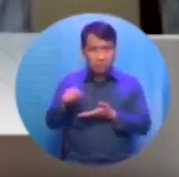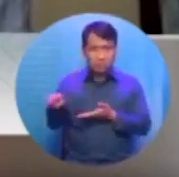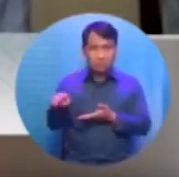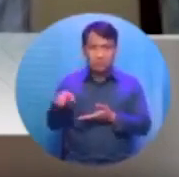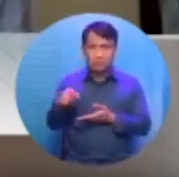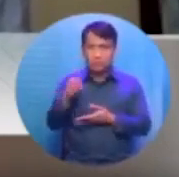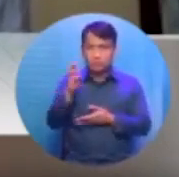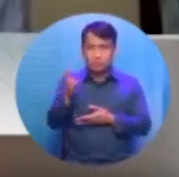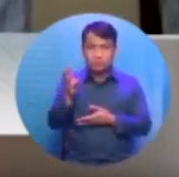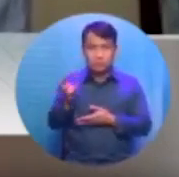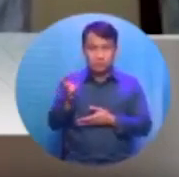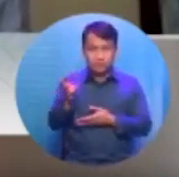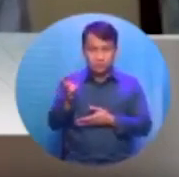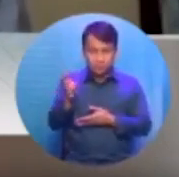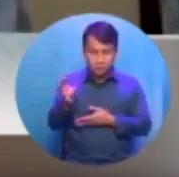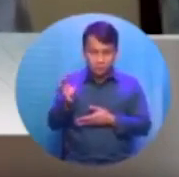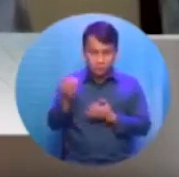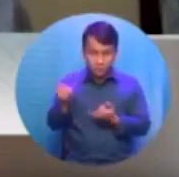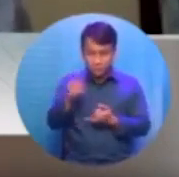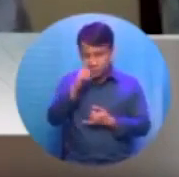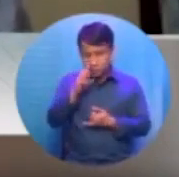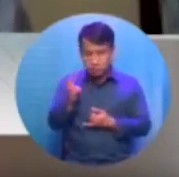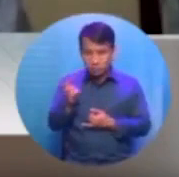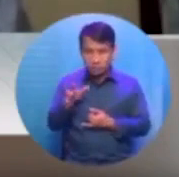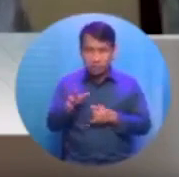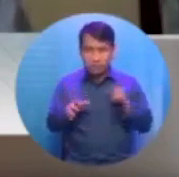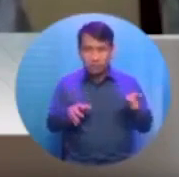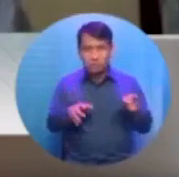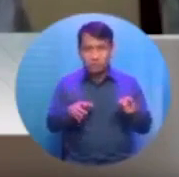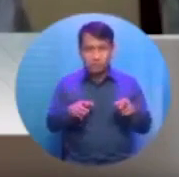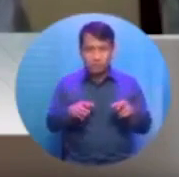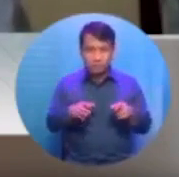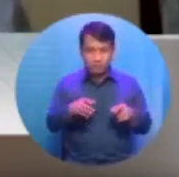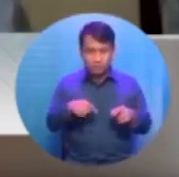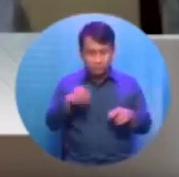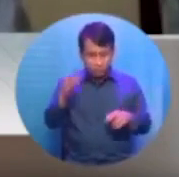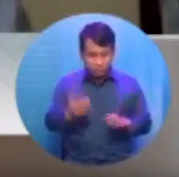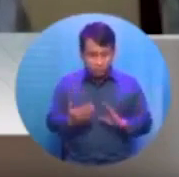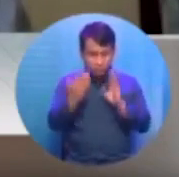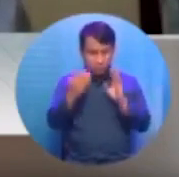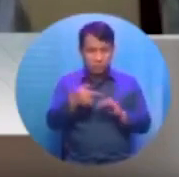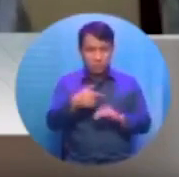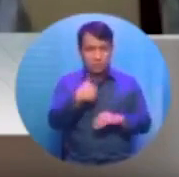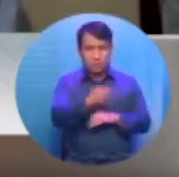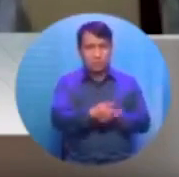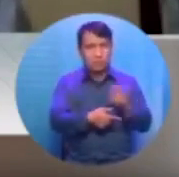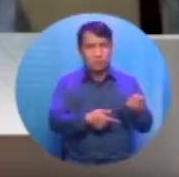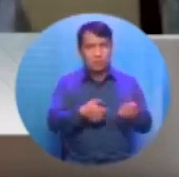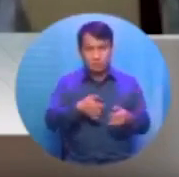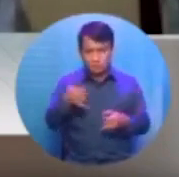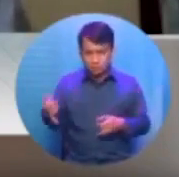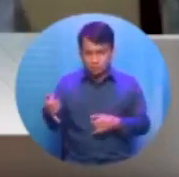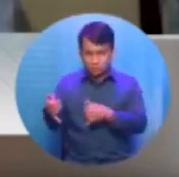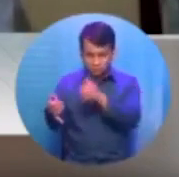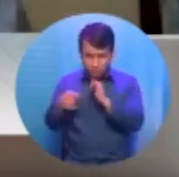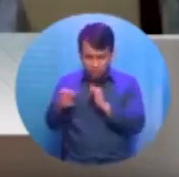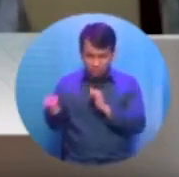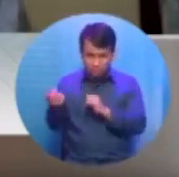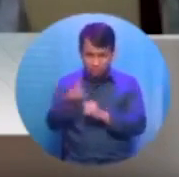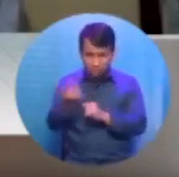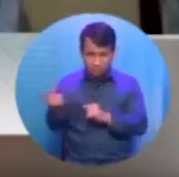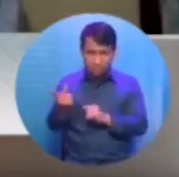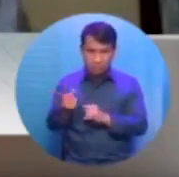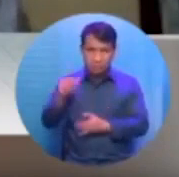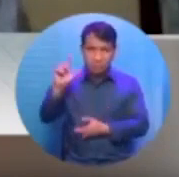ko po. 64 years old na po siya, sir. So, siniraan niya yung biyanan mo sa harap mo. Bakit ka magipag-inuman sa ganung klase mga tao na